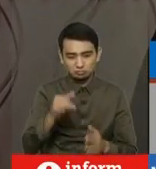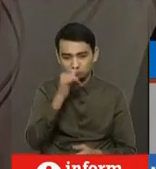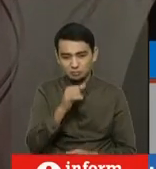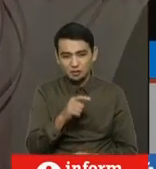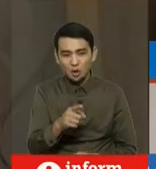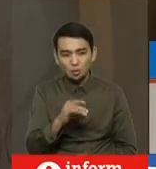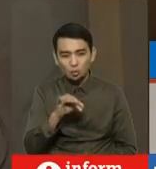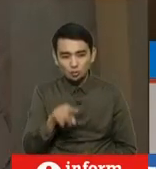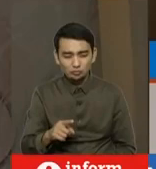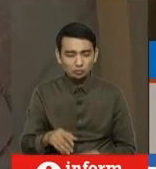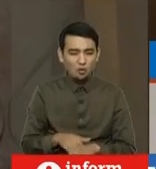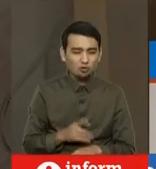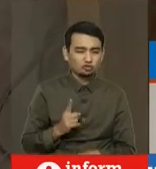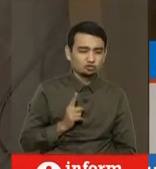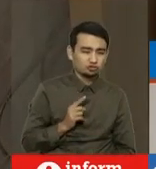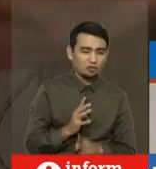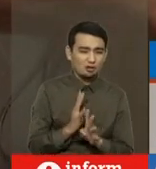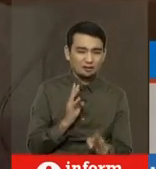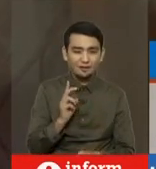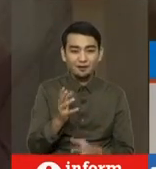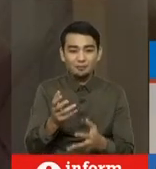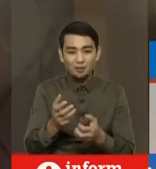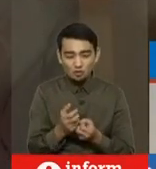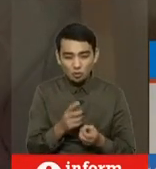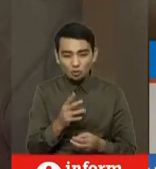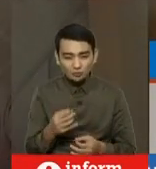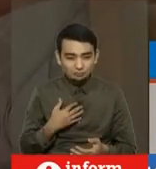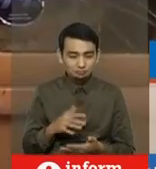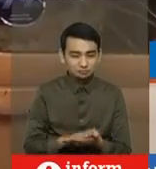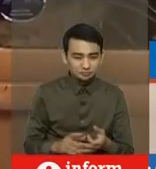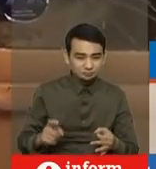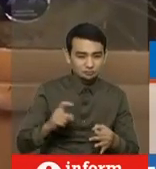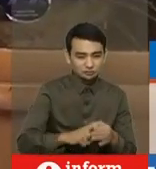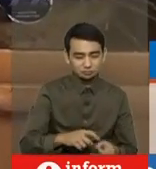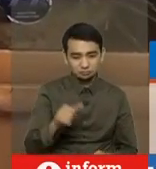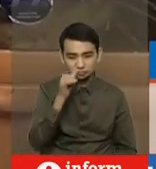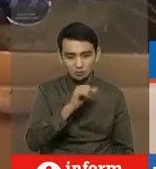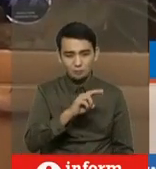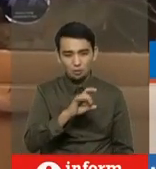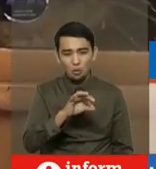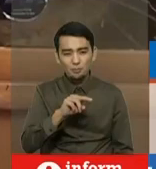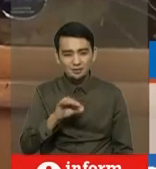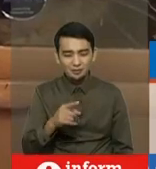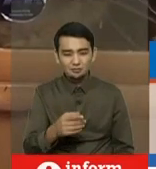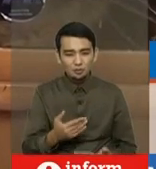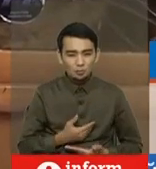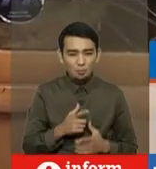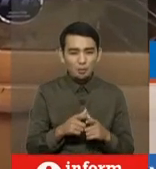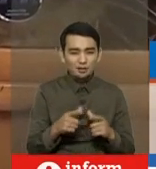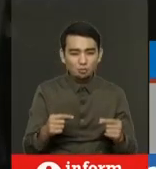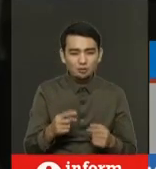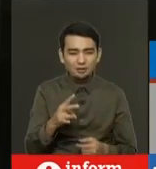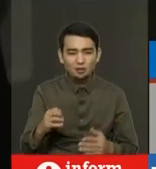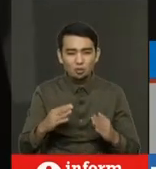получили долгожданные квартиры, но до сих пор у них не получается оформить прописку из-за отсутствия этих паспортов на жилье. По той же